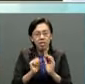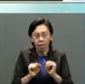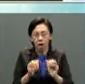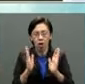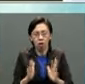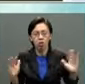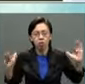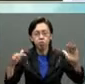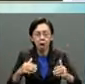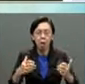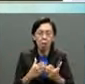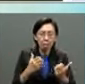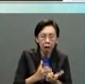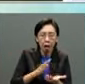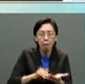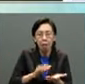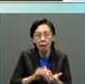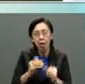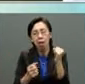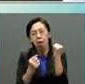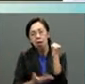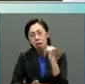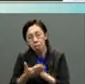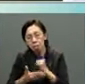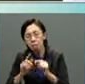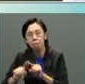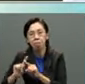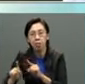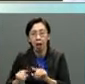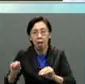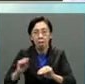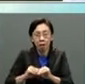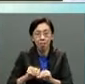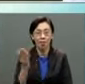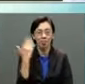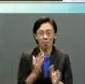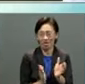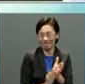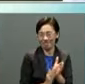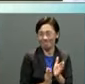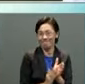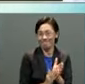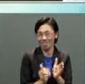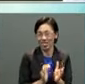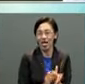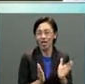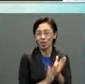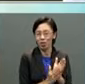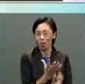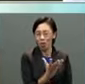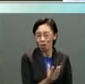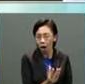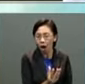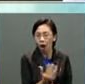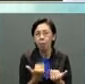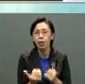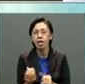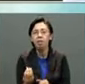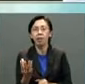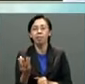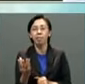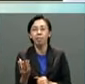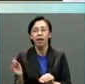วสุมชุมนุมกันเนี่ยนะครับเพิ่มขึ้นมาอีกแล้วฮะเมื่อวานนี้ชมว่าลดน้อยลงวันนี้เพิ่มขึ้นเป็น